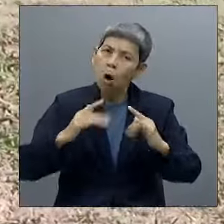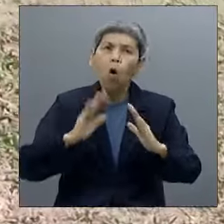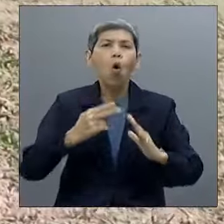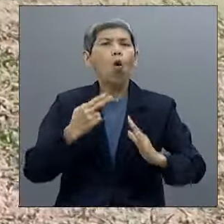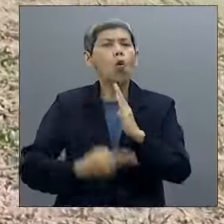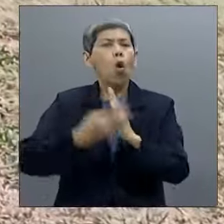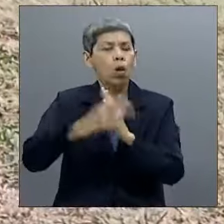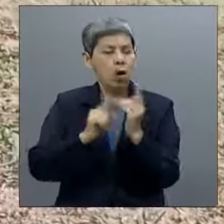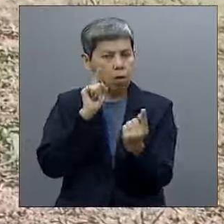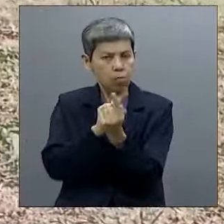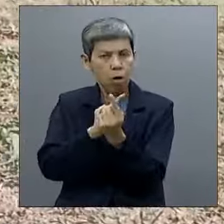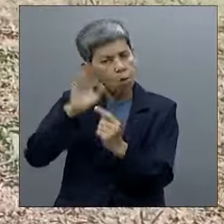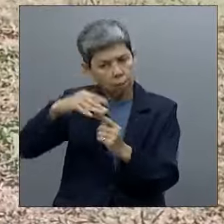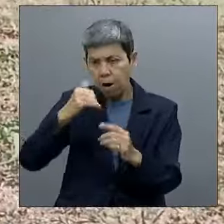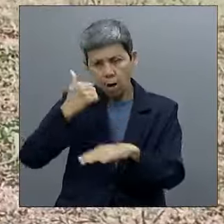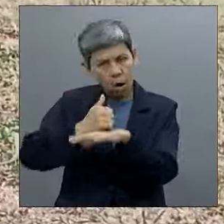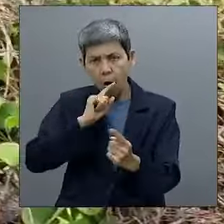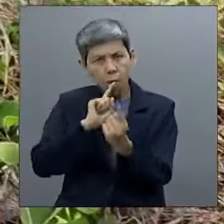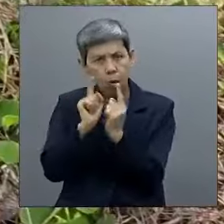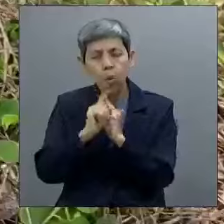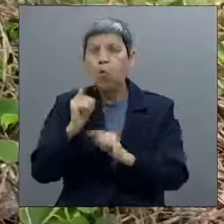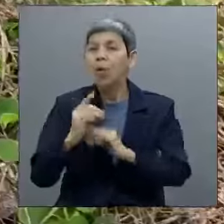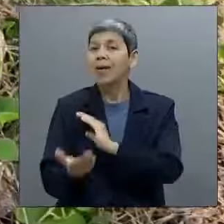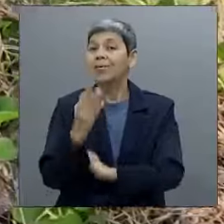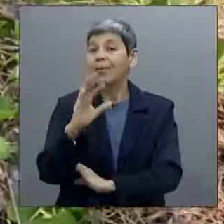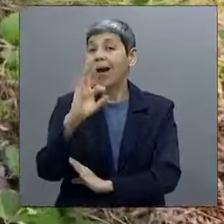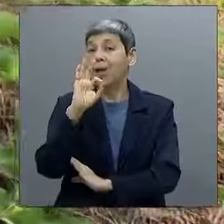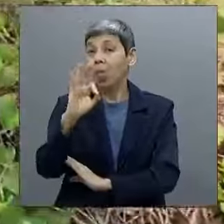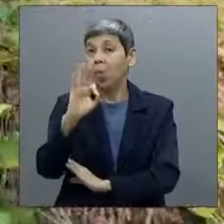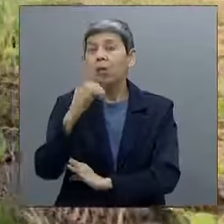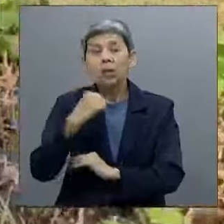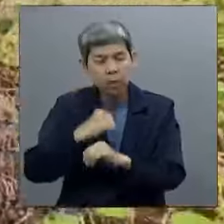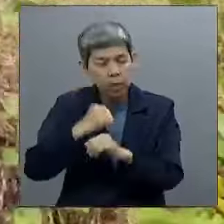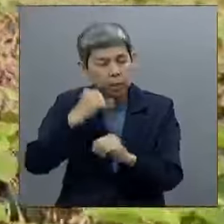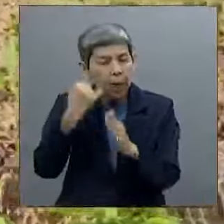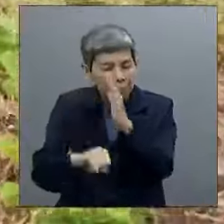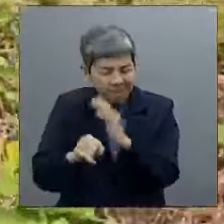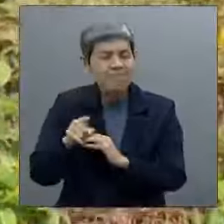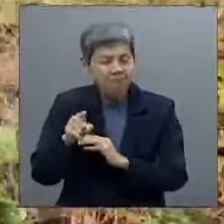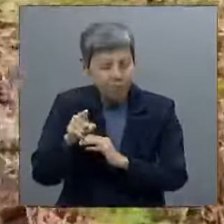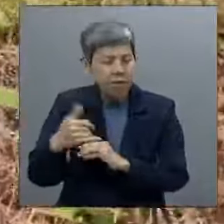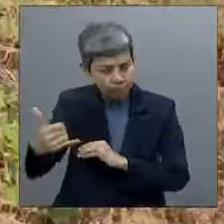าพบในวันที่6มีนาคมเวลา9นาฬิกาเพื่อรับทราบข้อกล่าวหา